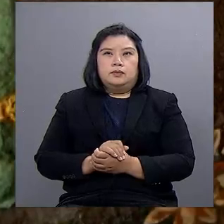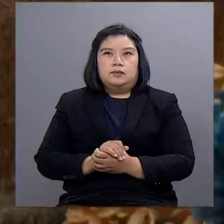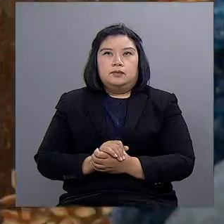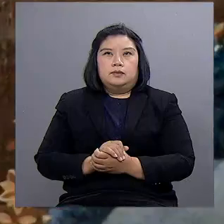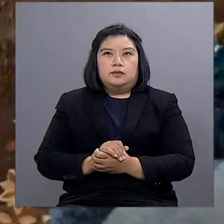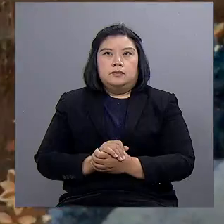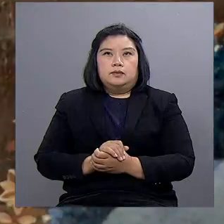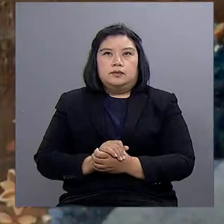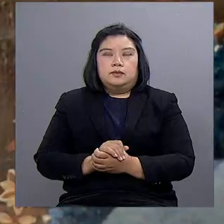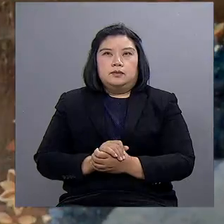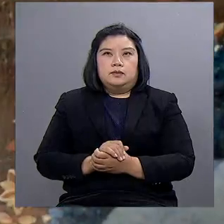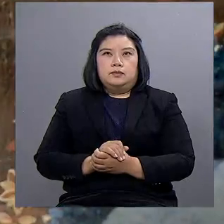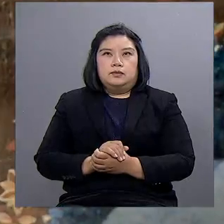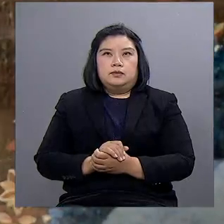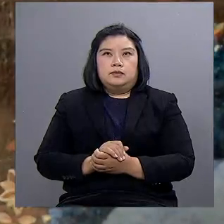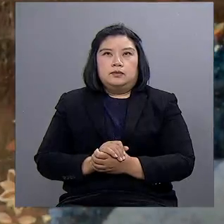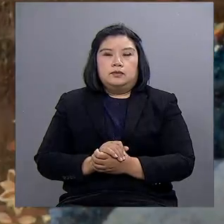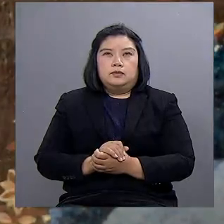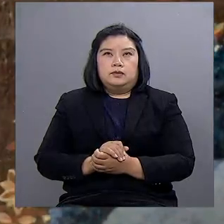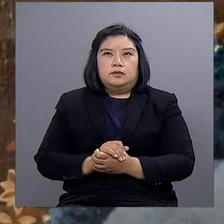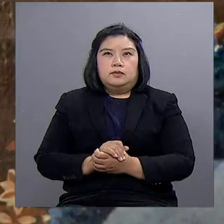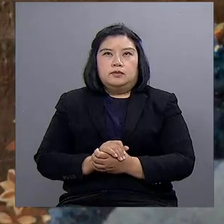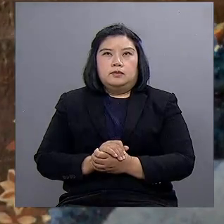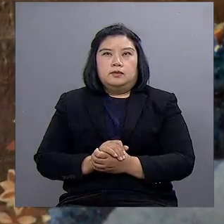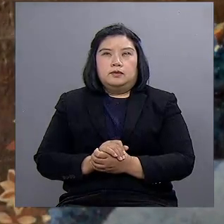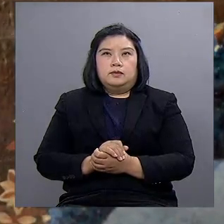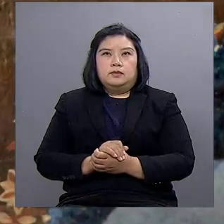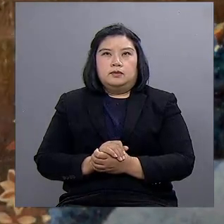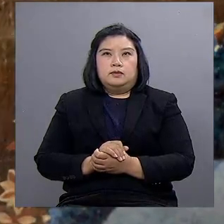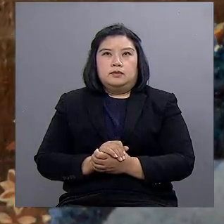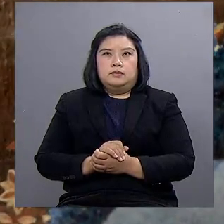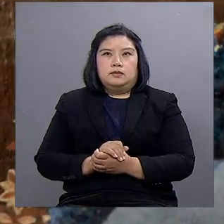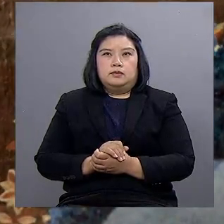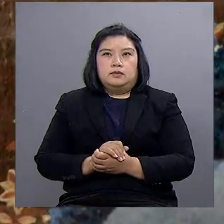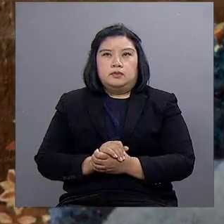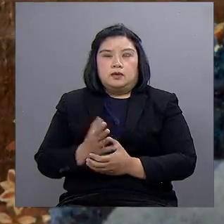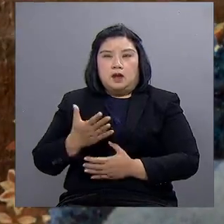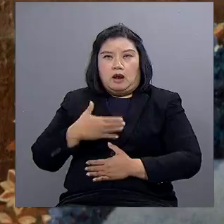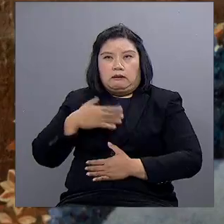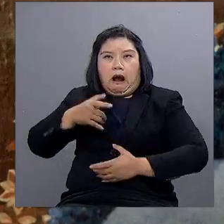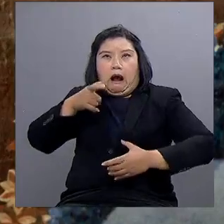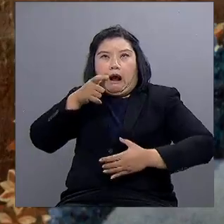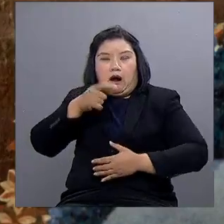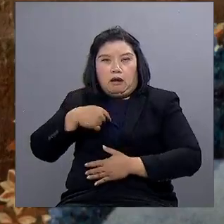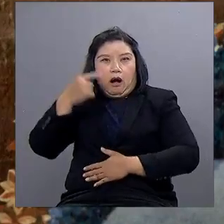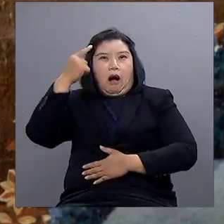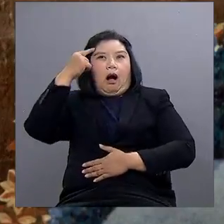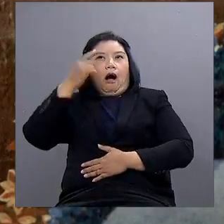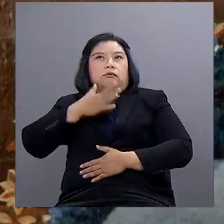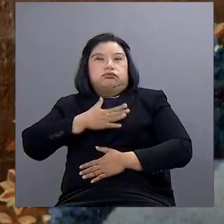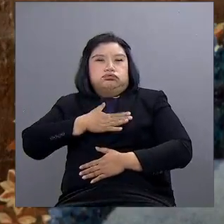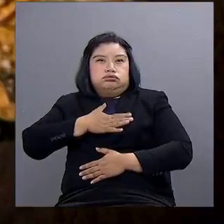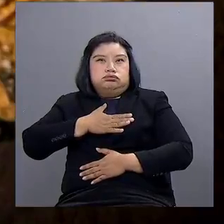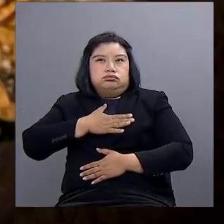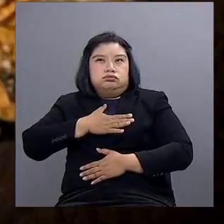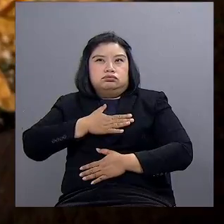อะไรกันเนี่ย ยักษ์นนทกเมื่อรู้ว ีแก่พระนารายณ์จึงกล่าวว่